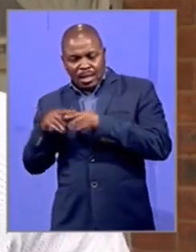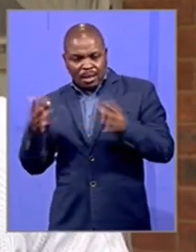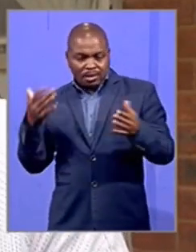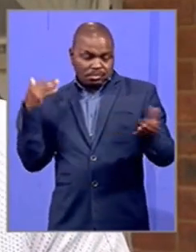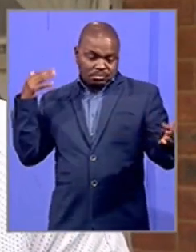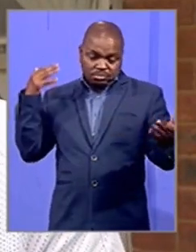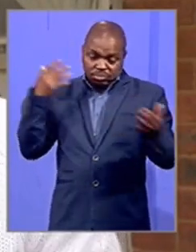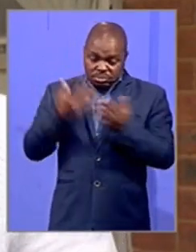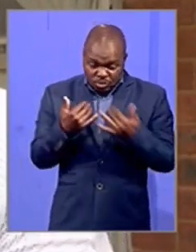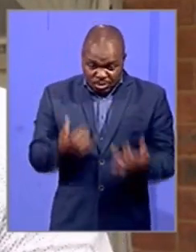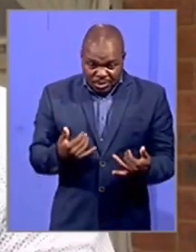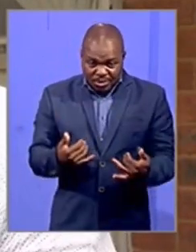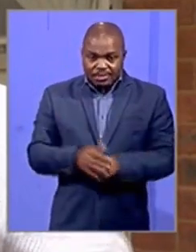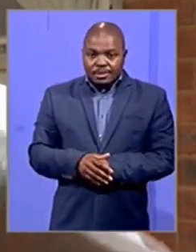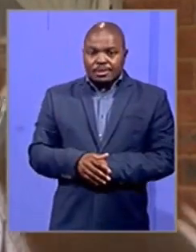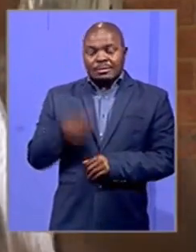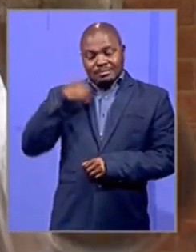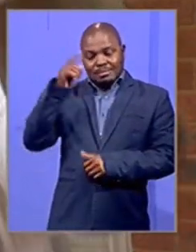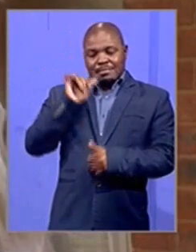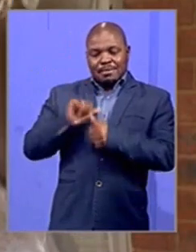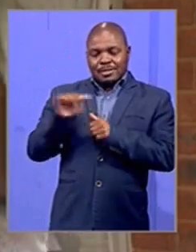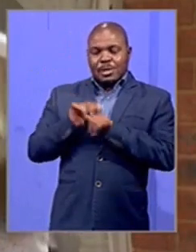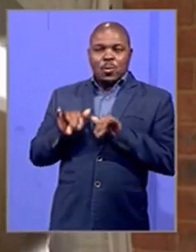today ba rile re ba emele pele